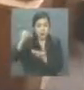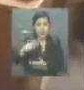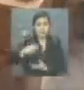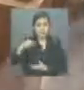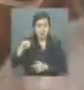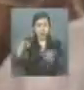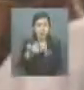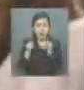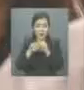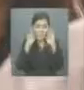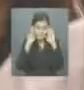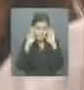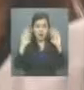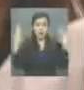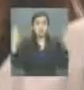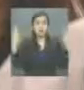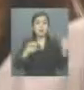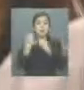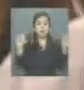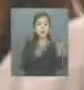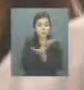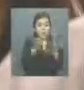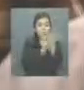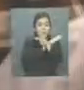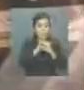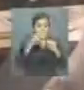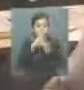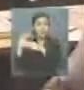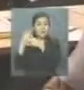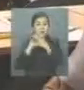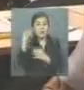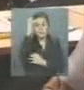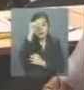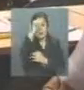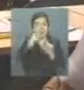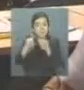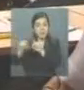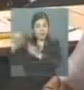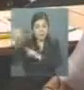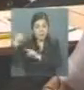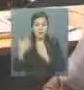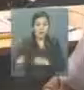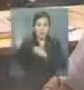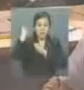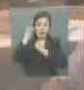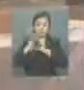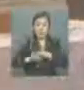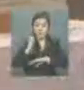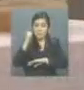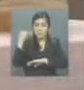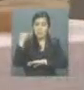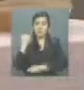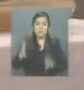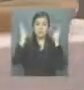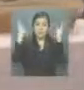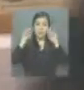พียงเปิดโลกทัศน์ด้วยการเสวนาแลกเปลี่ยนความรู้ด้านอินเดียในมิติต่างๆโดยวิทยากรผู้เชี่ยวชาญยังเผยแพร่การเ